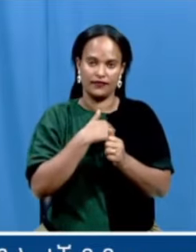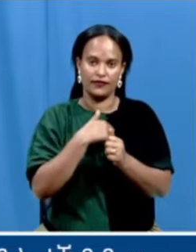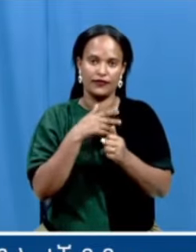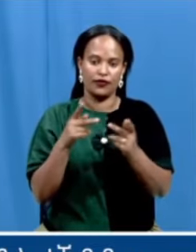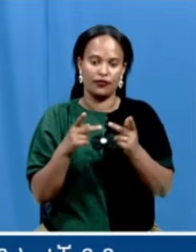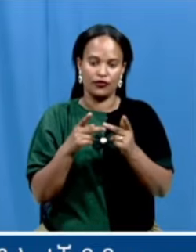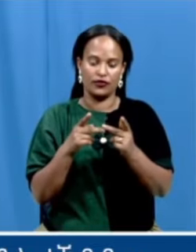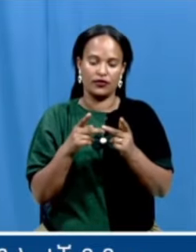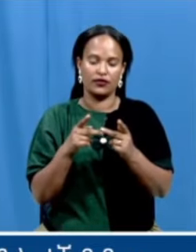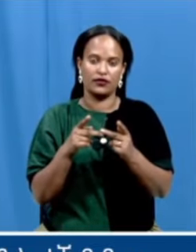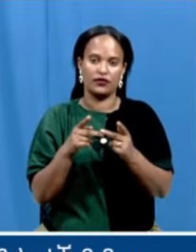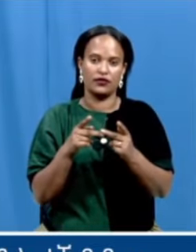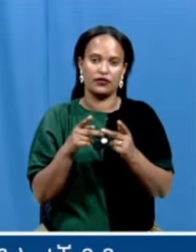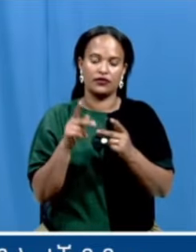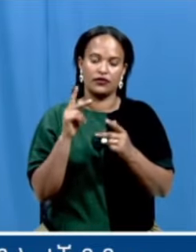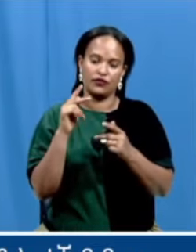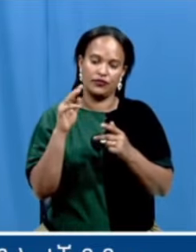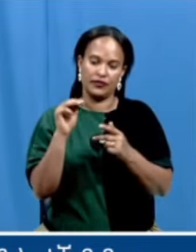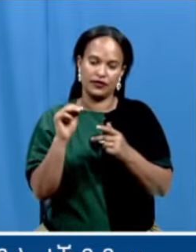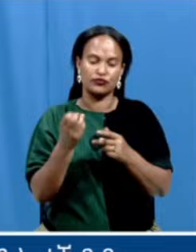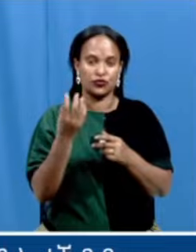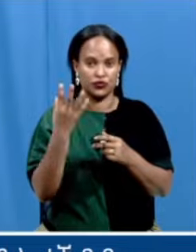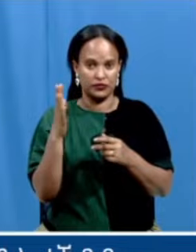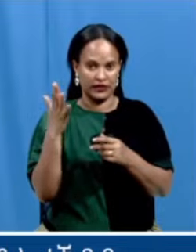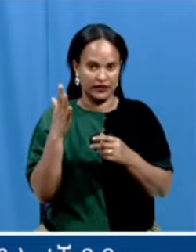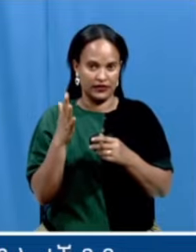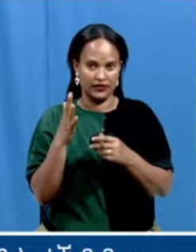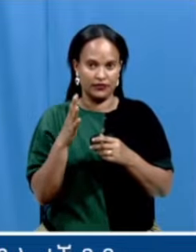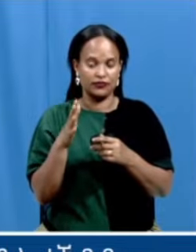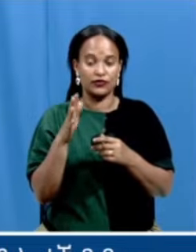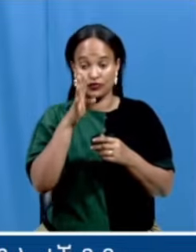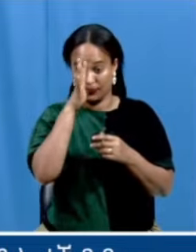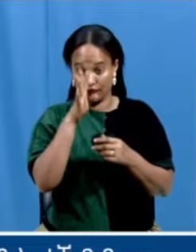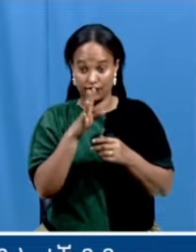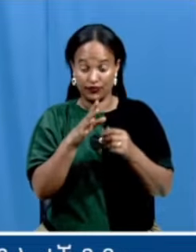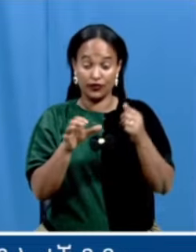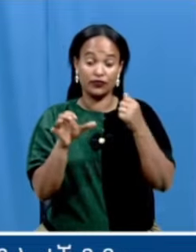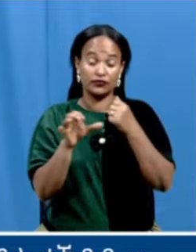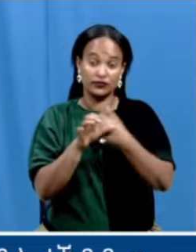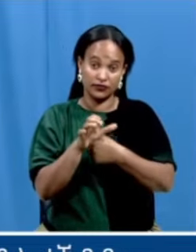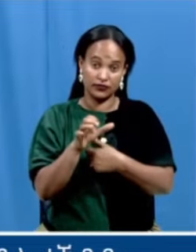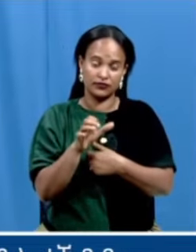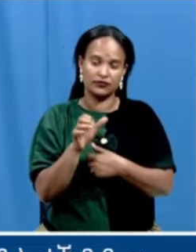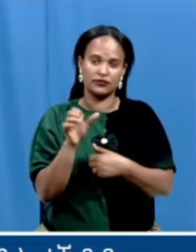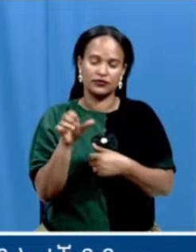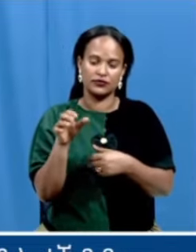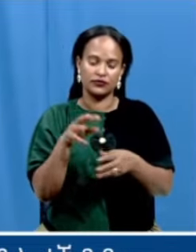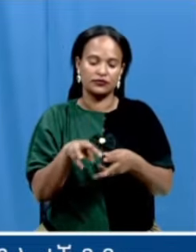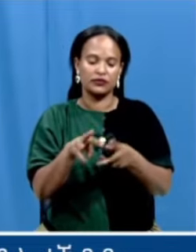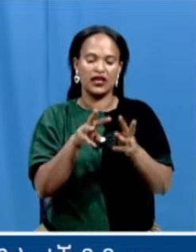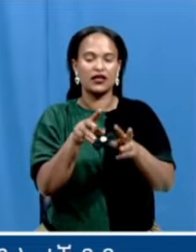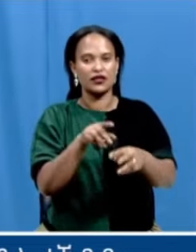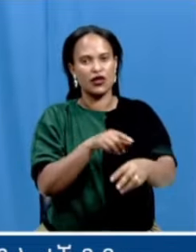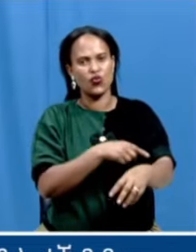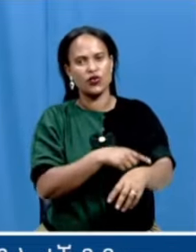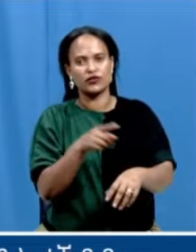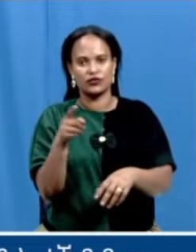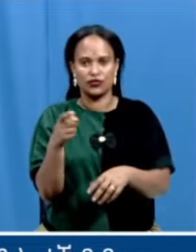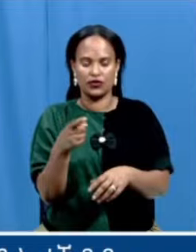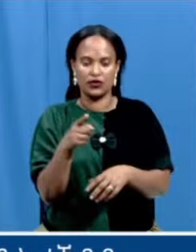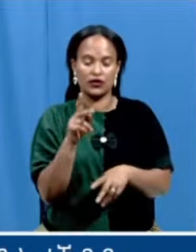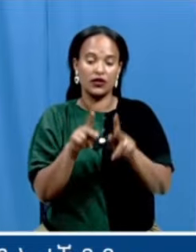ቦታ መልክዓ ምድሪ ንገለን እቲ ኪሎ ሜትር ብዙሕ ዝበለ ይመስለኒ ንሱ ዝፈጠሮ ሳይድ ዲፌክት እንደገና ኦልሬዲ እቲ ፅርግያ ስለ ዝነውሐ